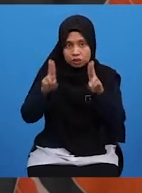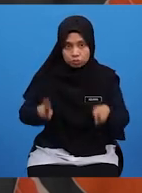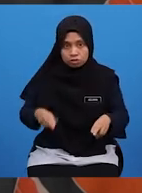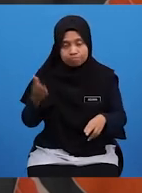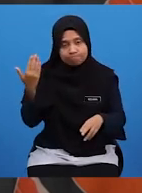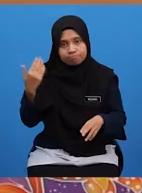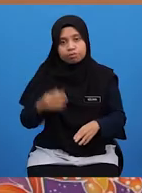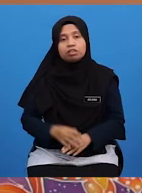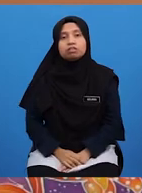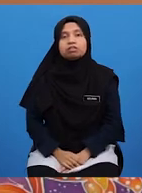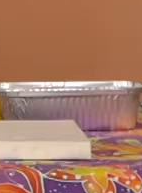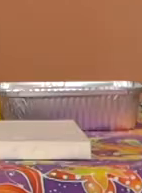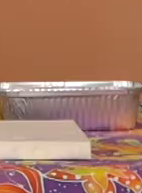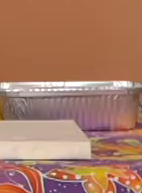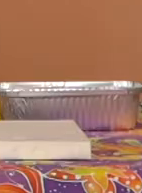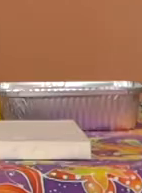dahulu.